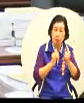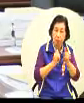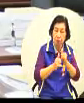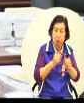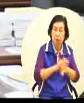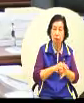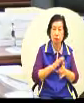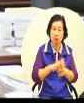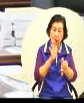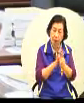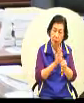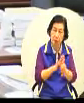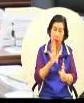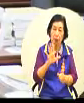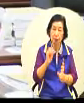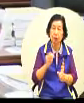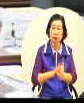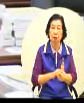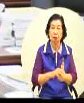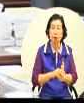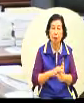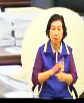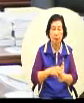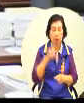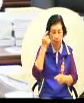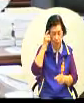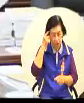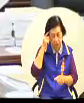要深思的去检讨。